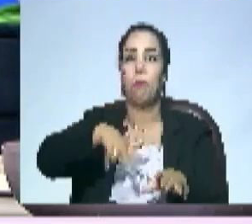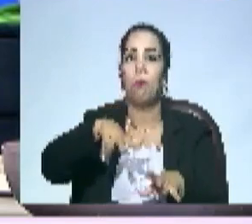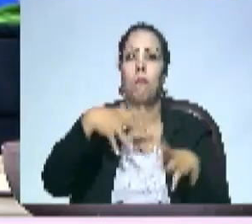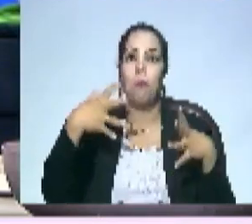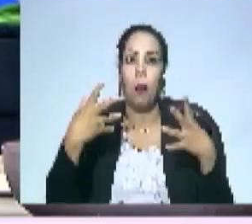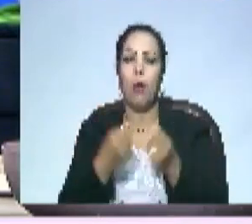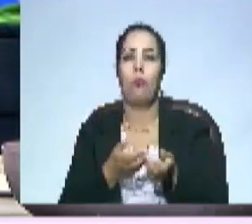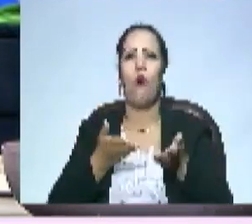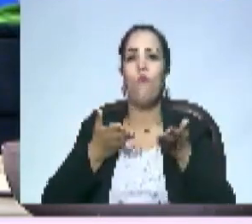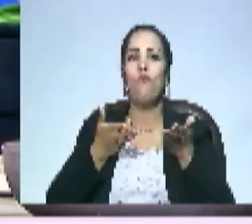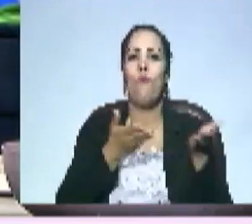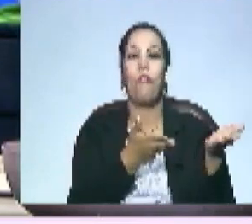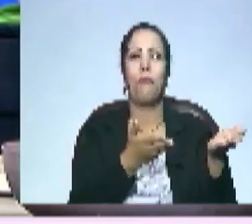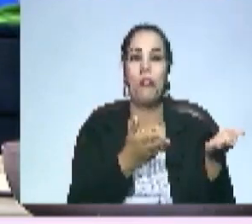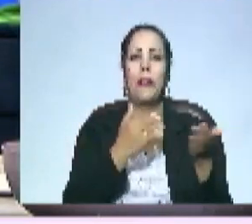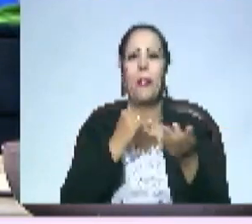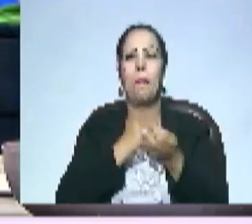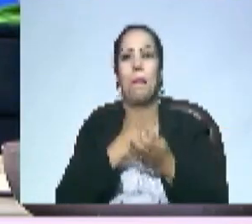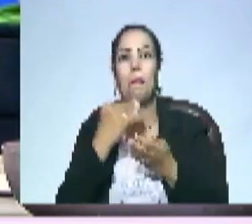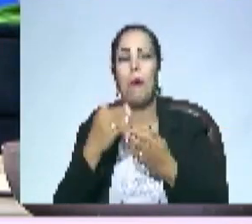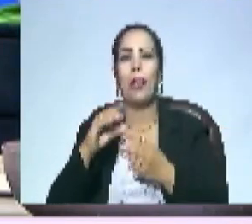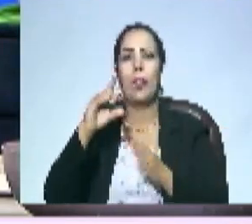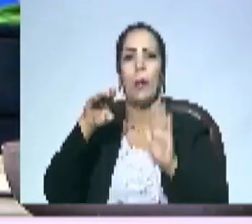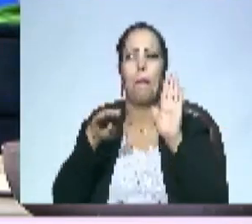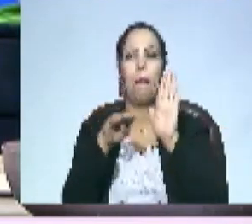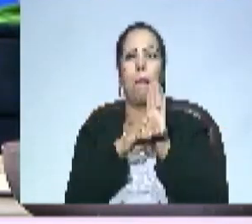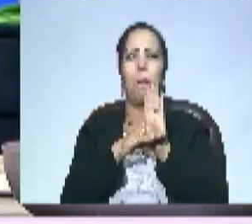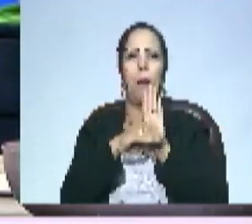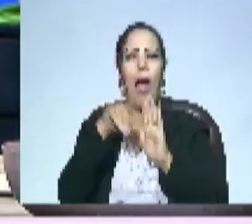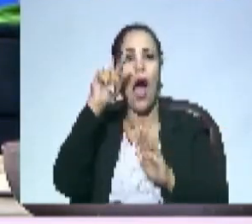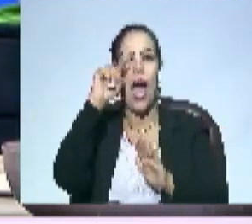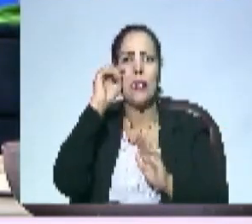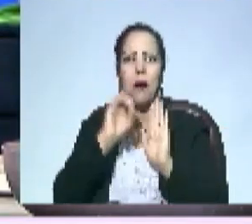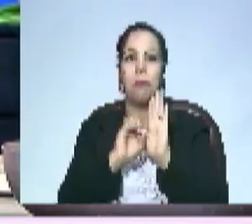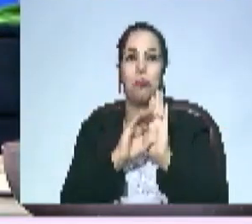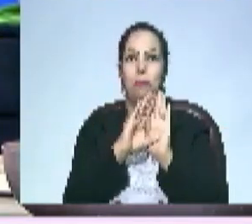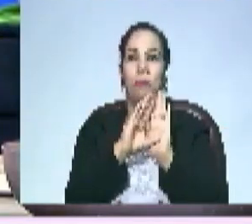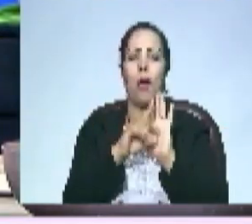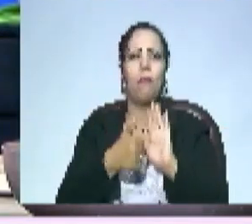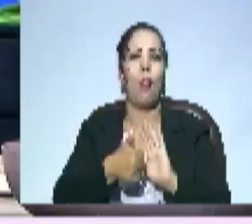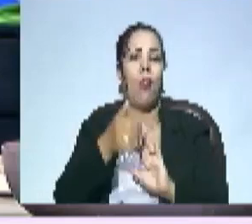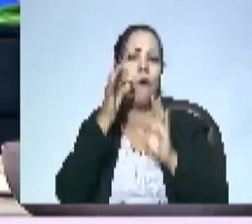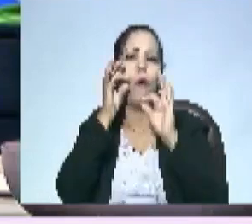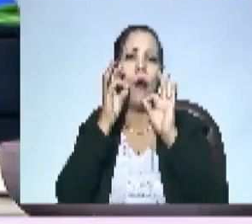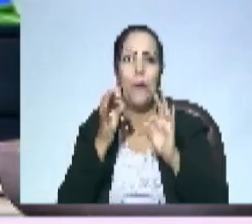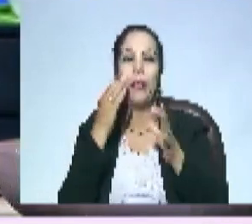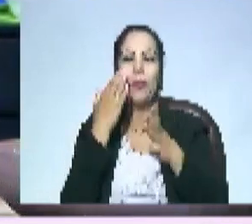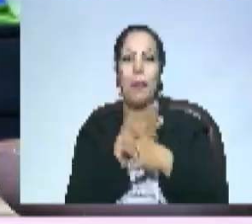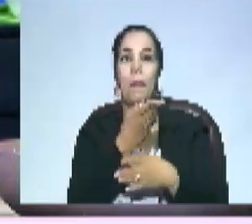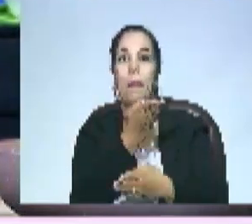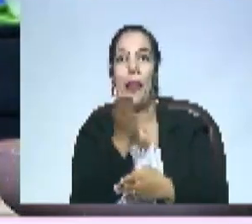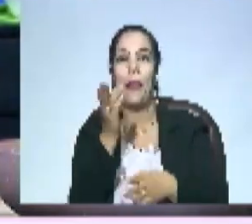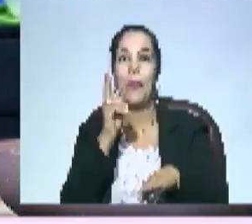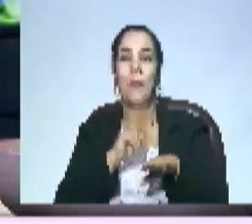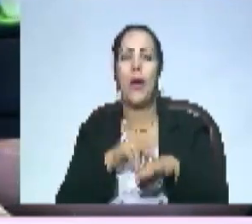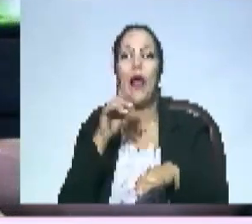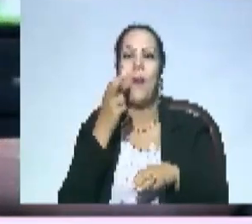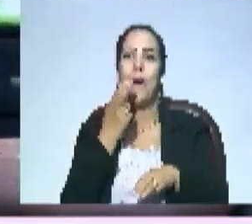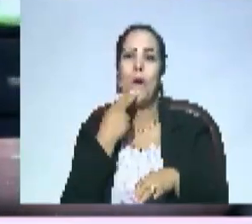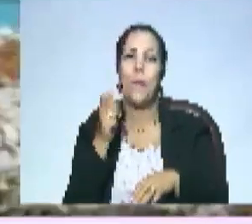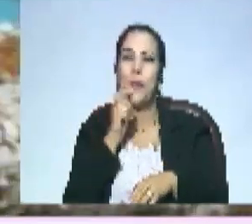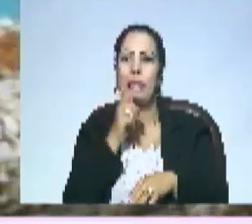وتدخلهم الفرن وتحط عليهم كيس بيكنج باودر يطلعوا احلى كيكه في الدنيا لحضرتك والاستاذه